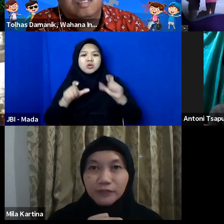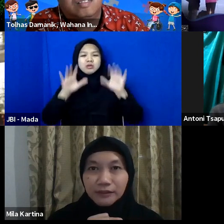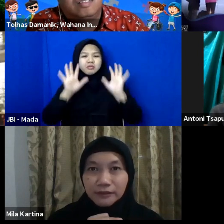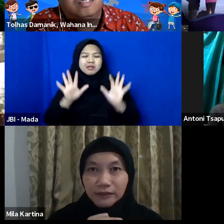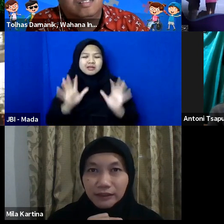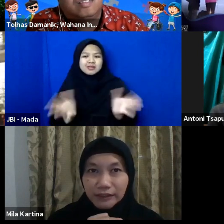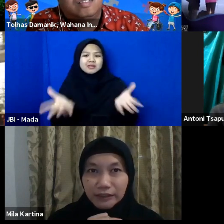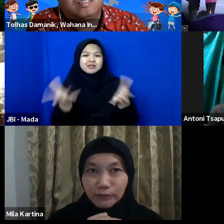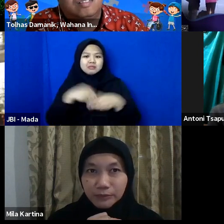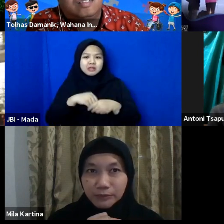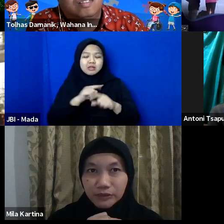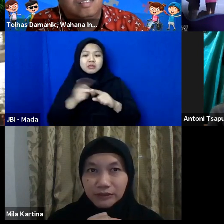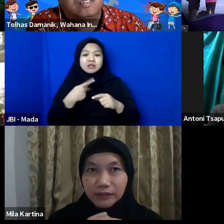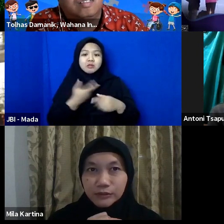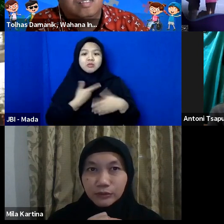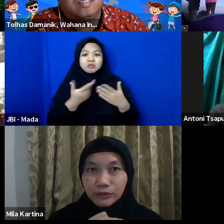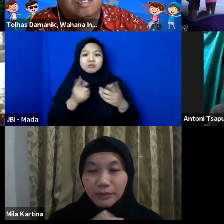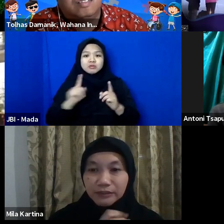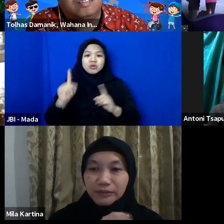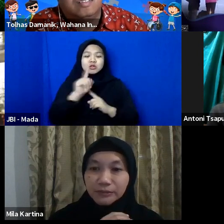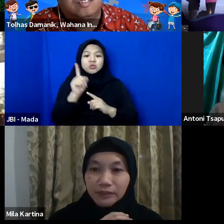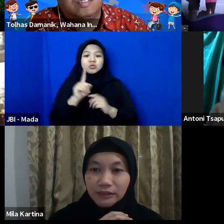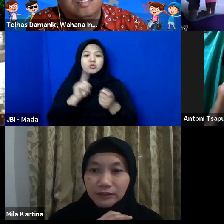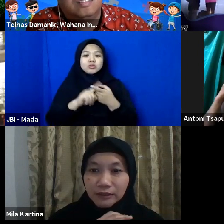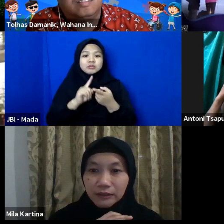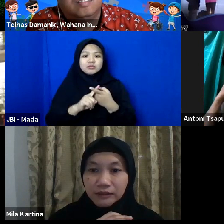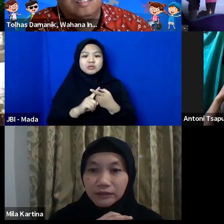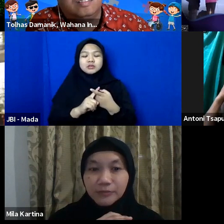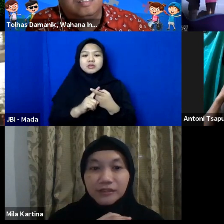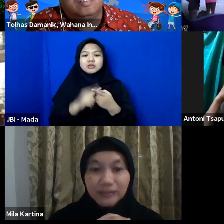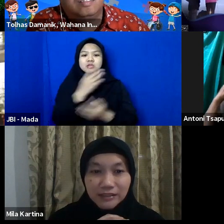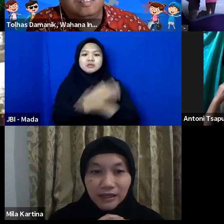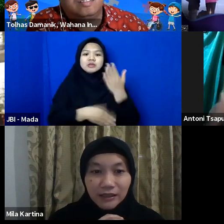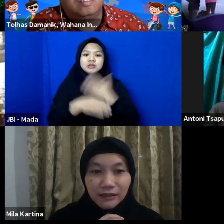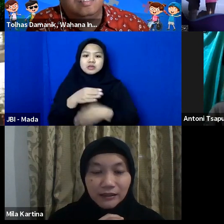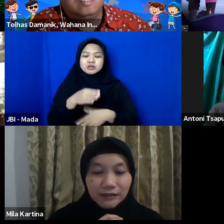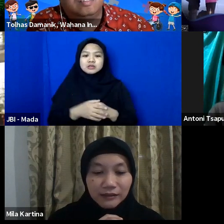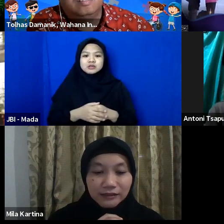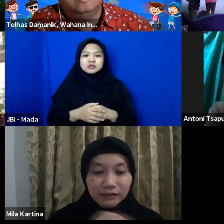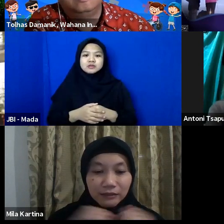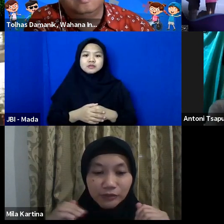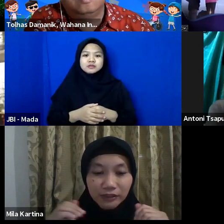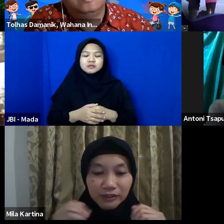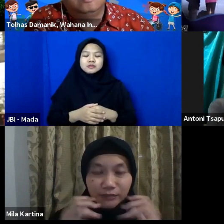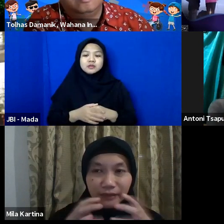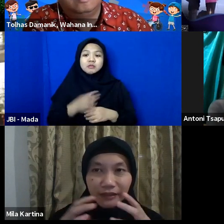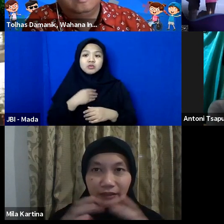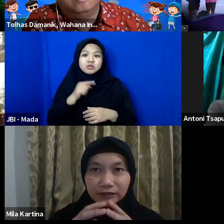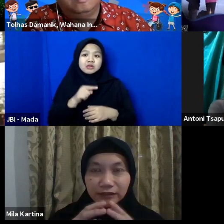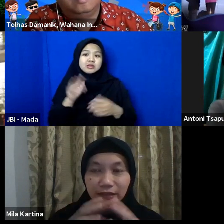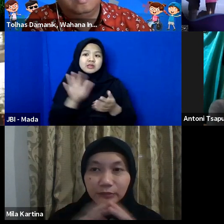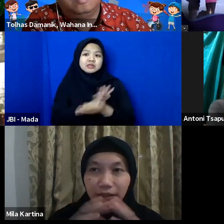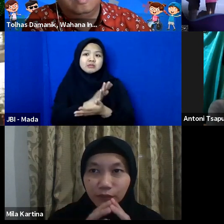cuman kita ingin memberi prioritas dulu kepada teman-teman disabilitas ya Jadi maksudnya ini